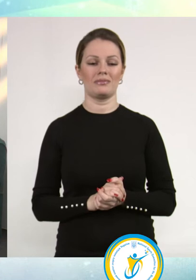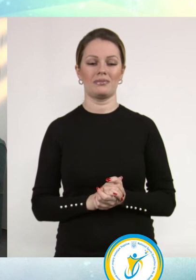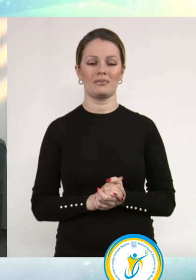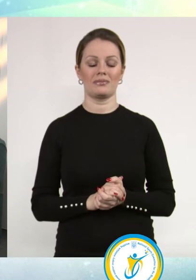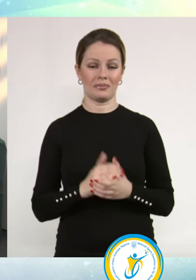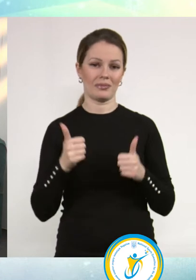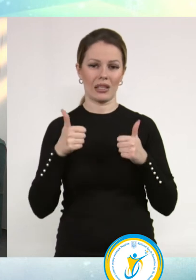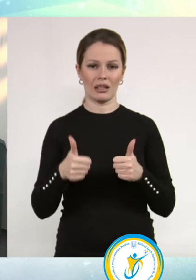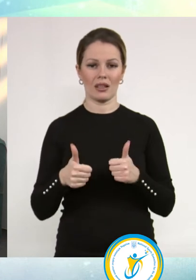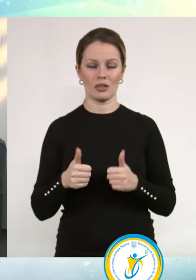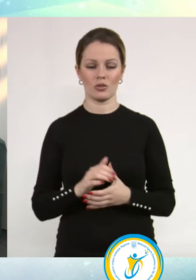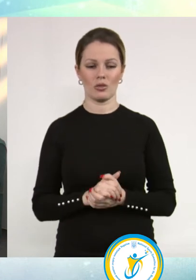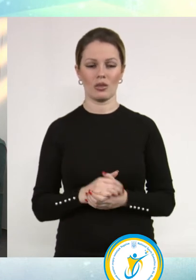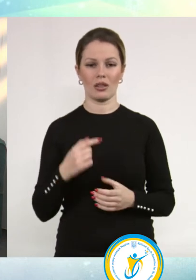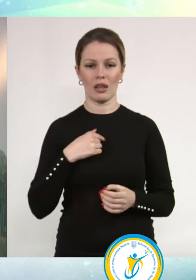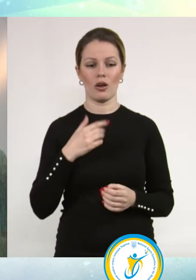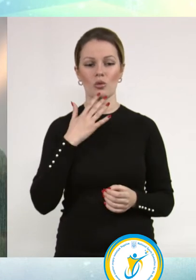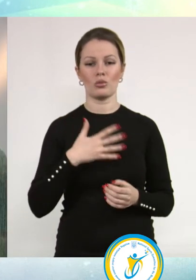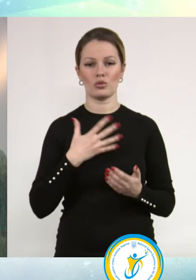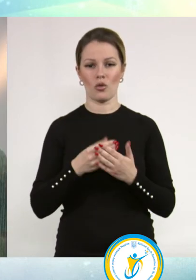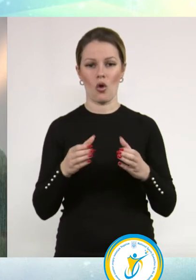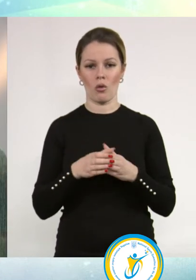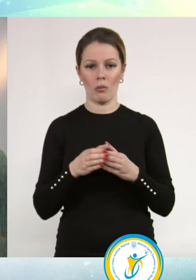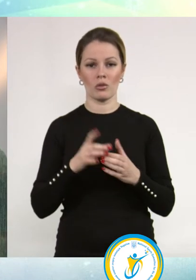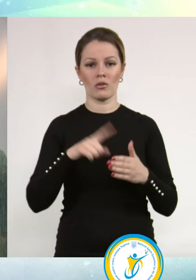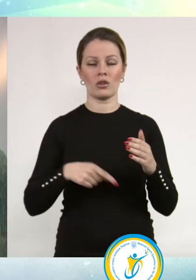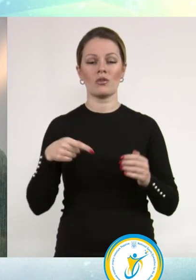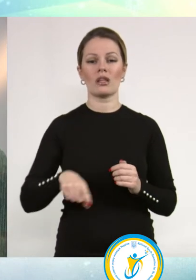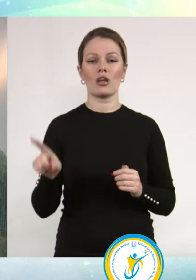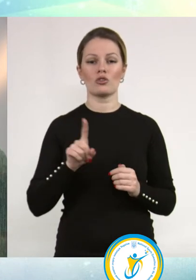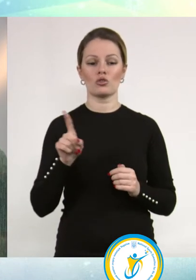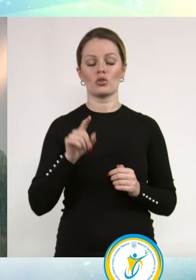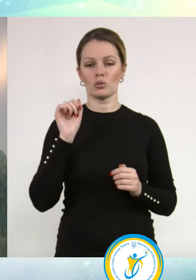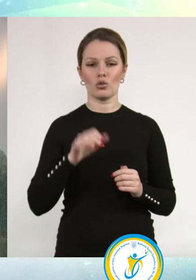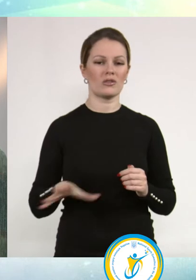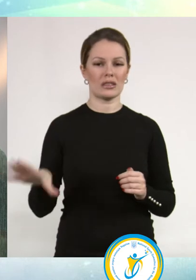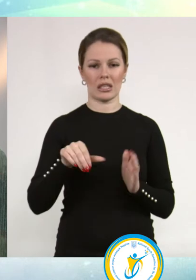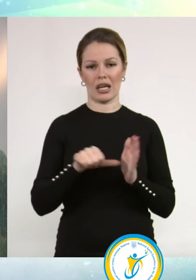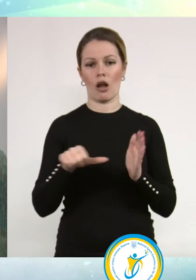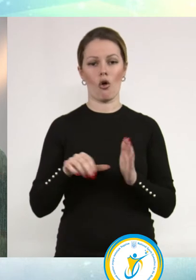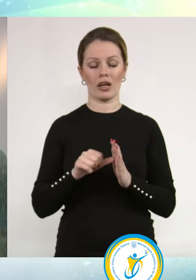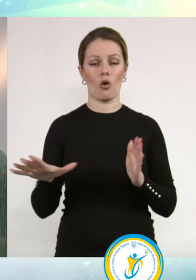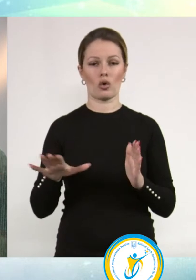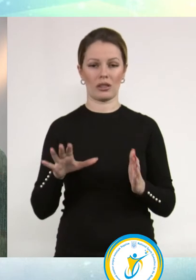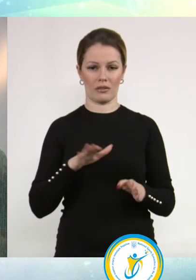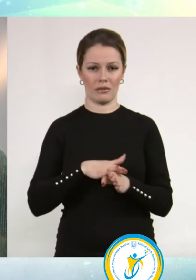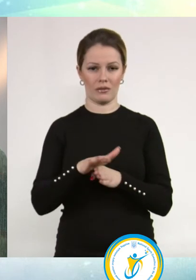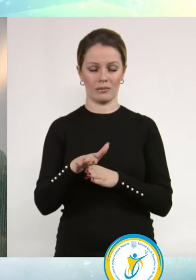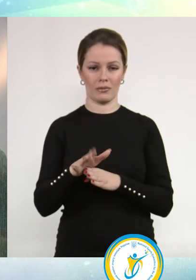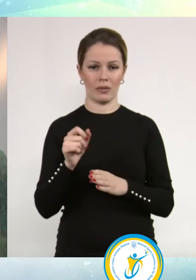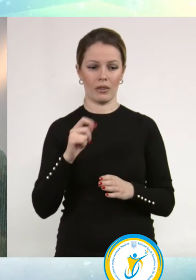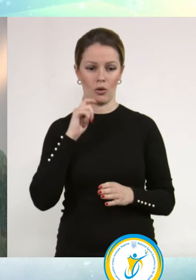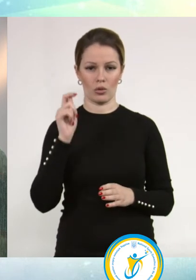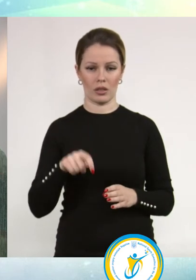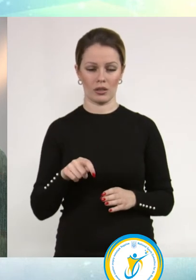Ну, класно. Я дуже люблю свою команду. Я вірю в те, що вони поб'ють всі рекорди в Пьончангі і прийдуть на